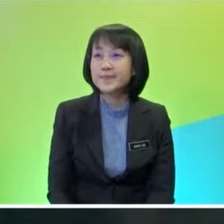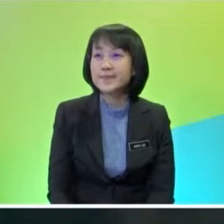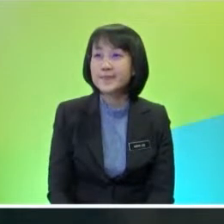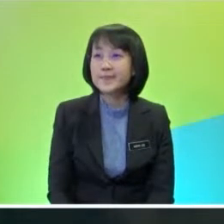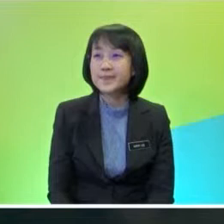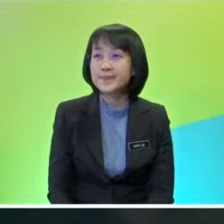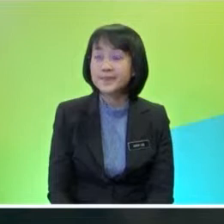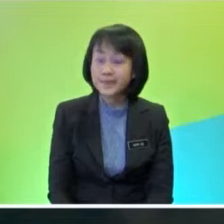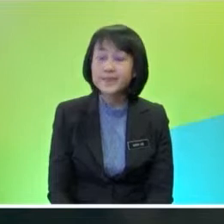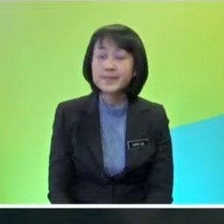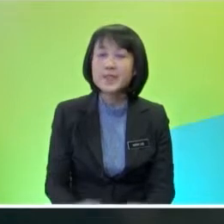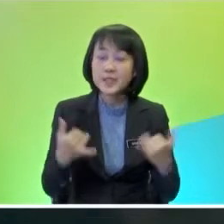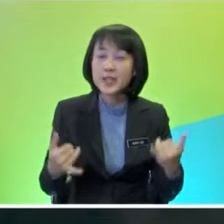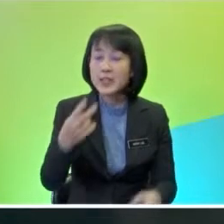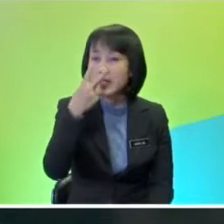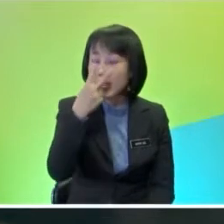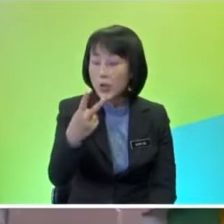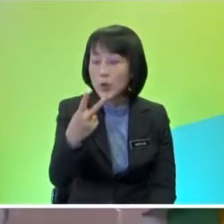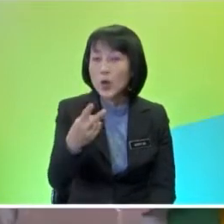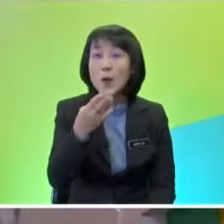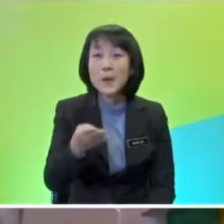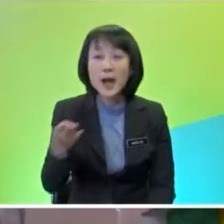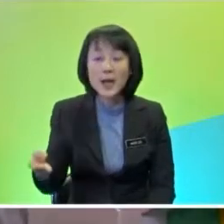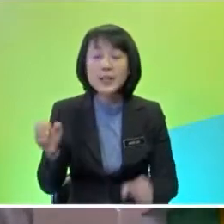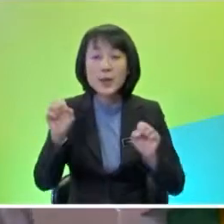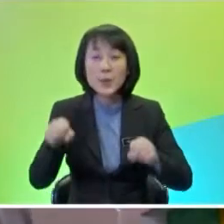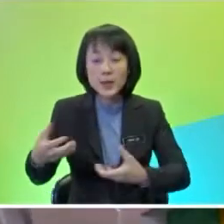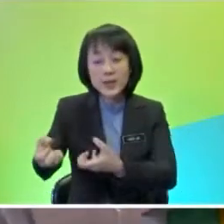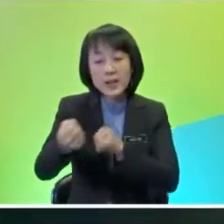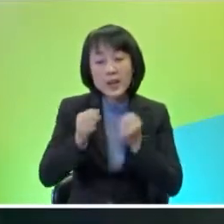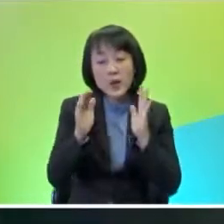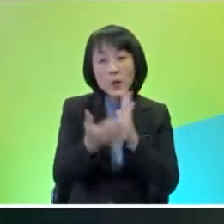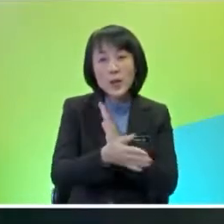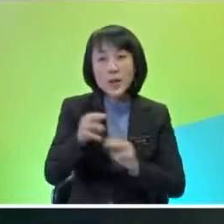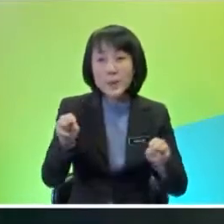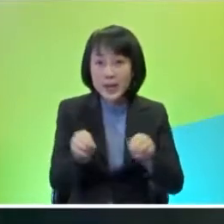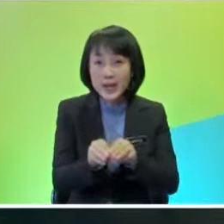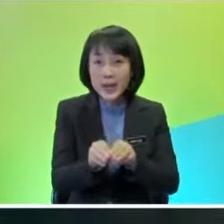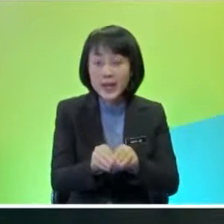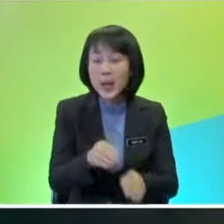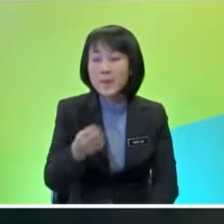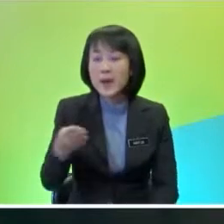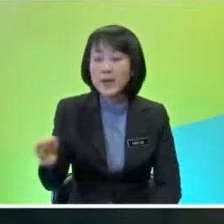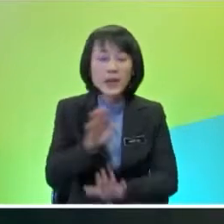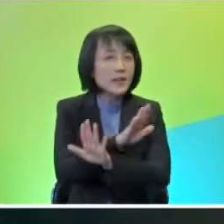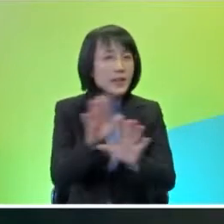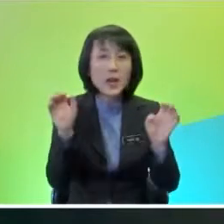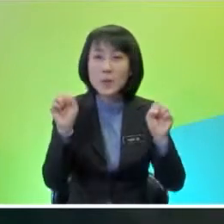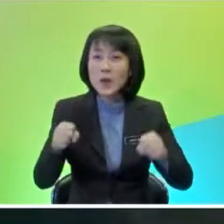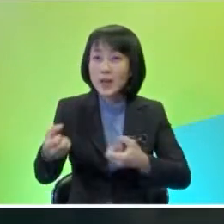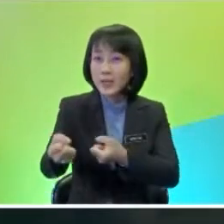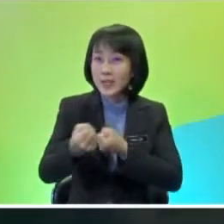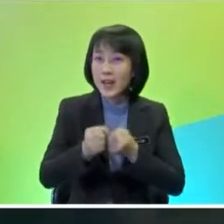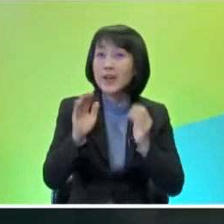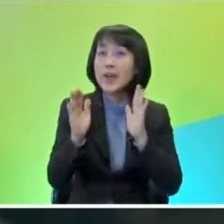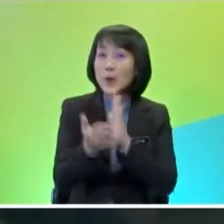bukan magnette saya bantu Kalau di tempatnya Saya akan tanda Oke ataupun kita